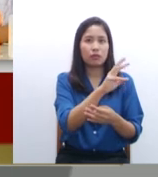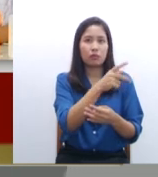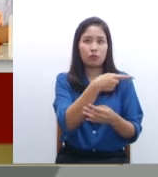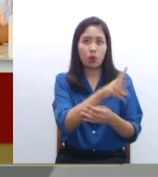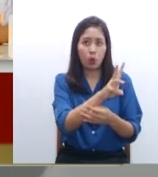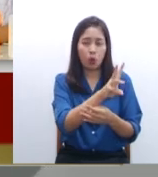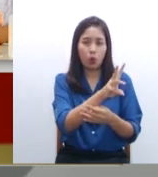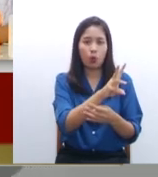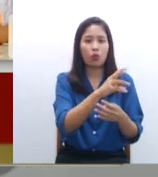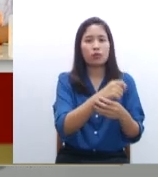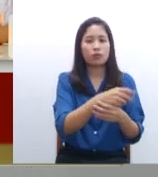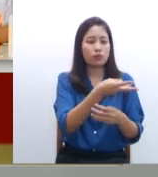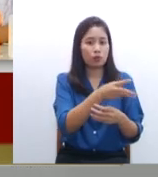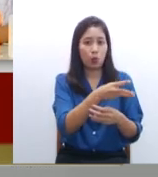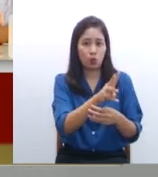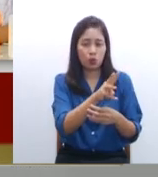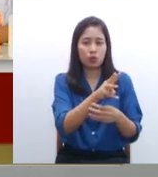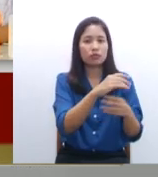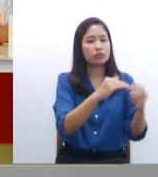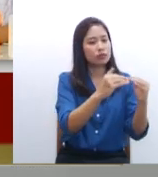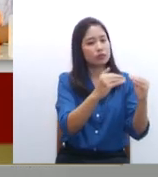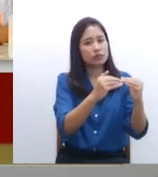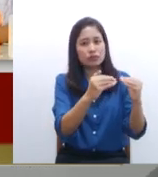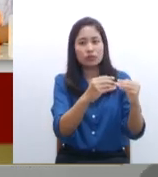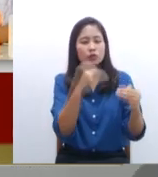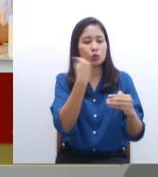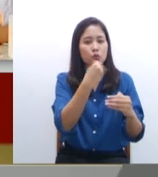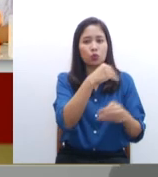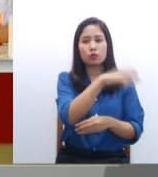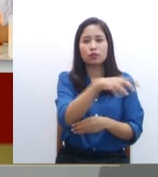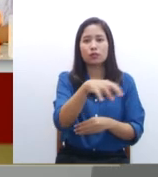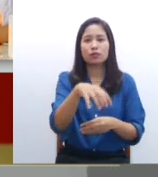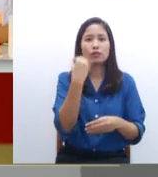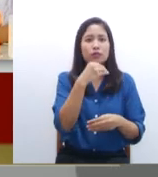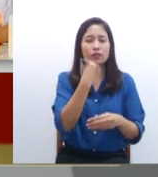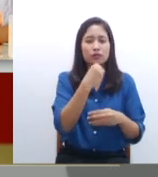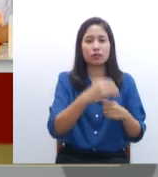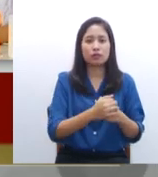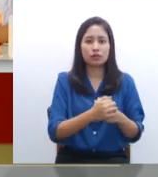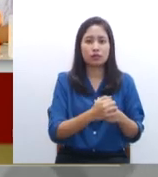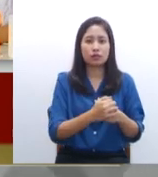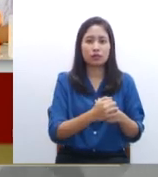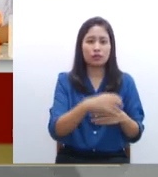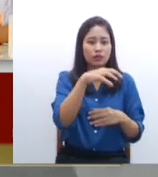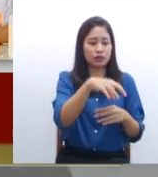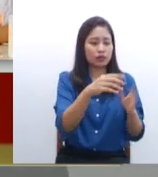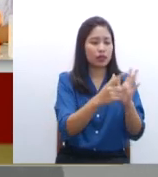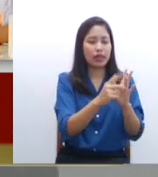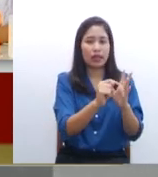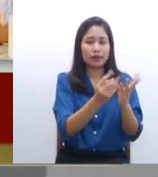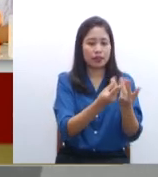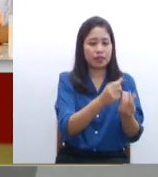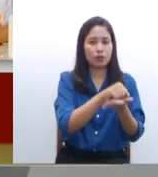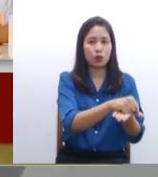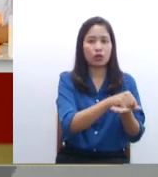หรือเทียบเท่าในโรงเรียนหรือสถานศึกษาทุกประเภททุกสังกัดที่ตั้งอยู่ในเขตพื้นที่บริการของโรงเ